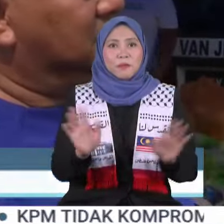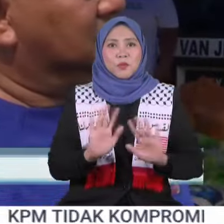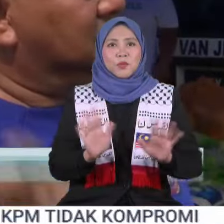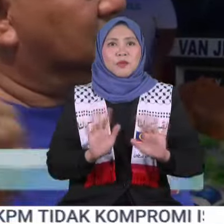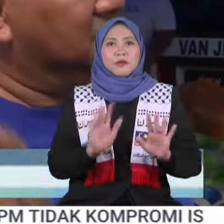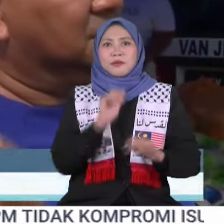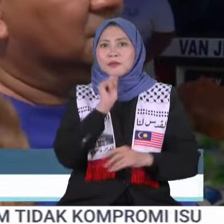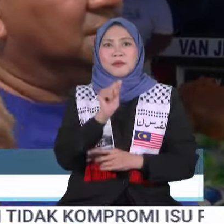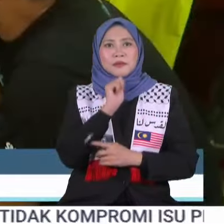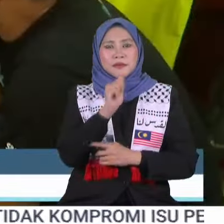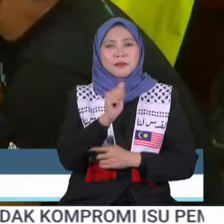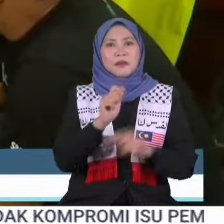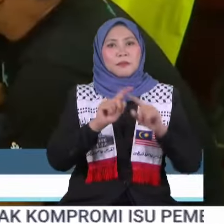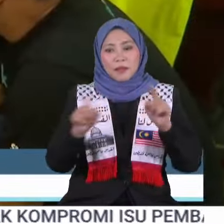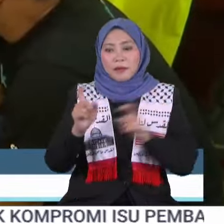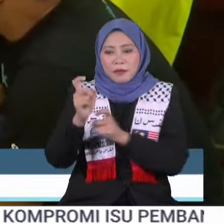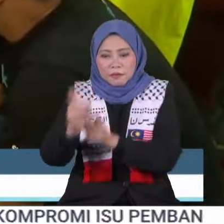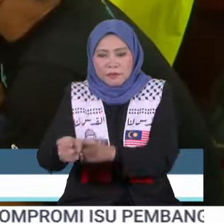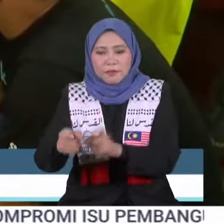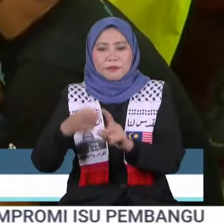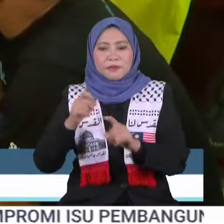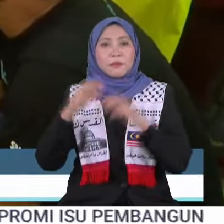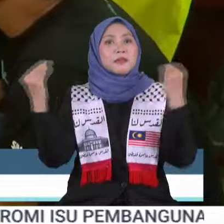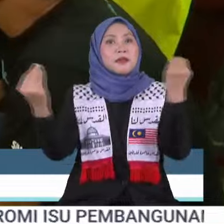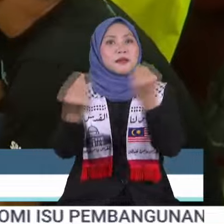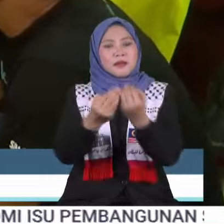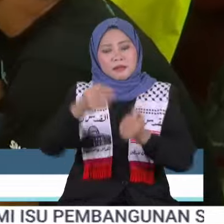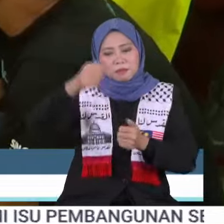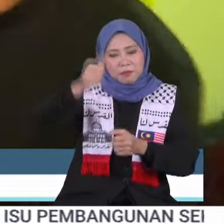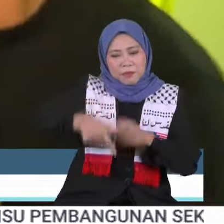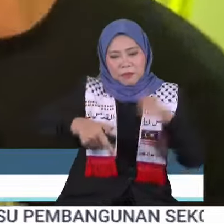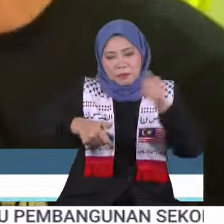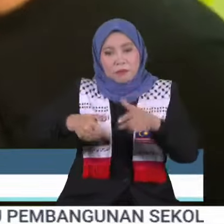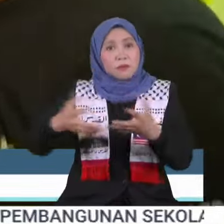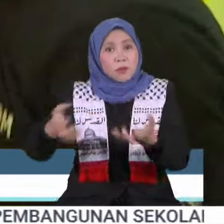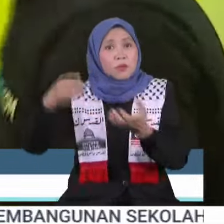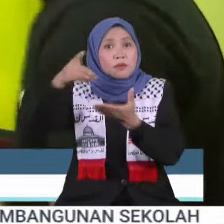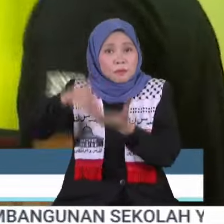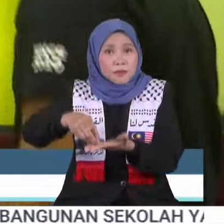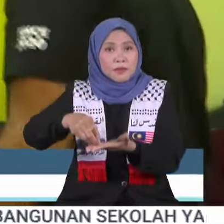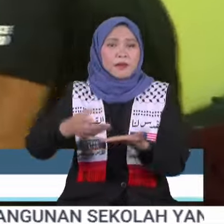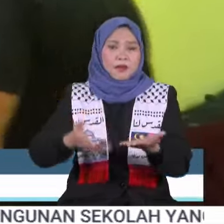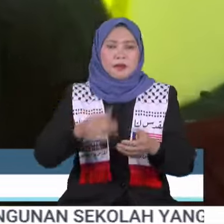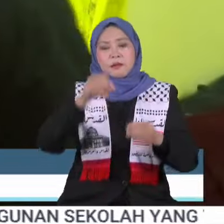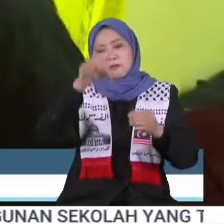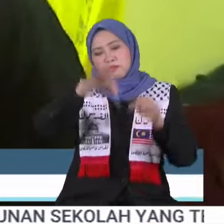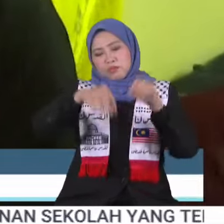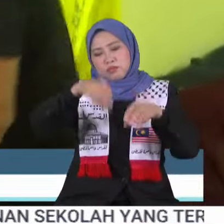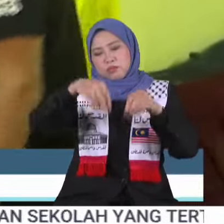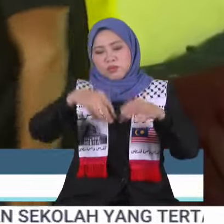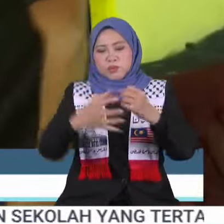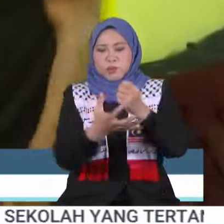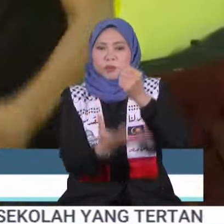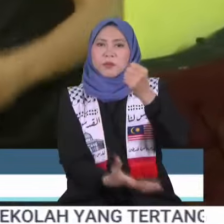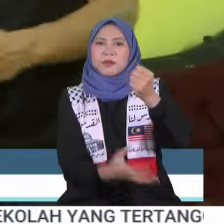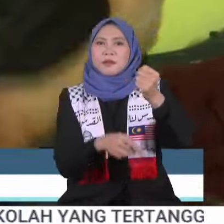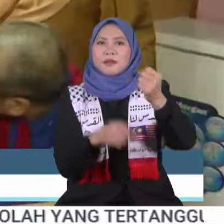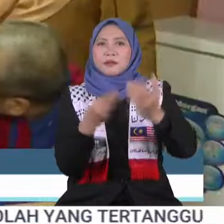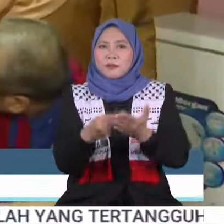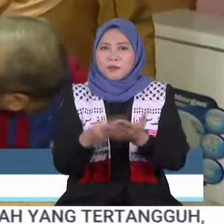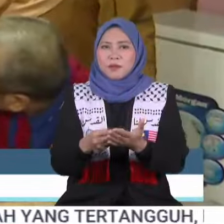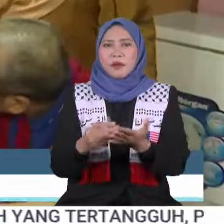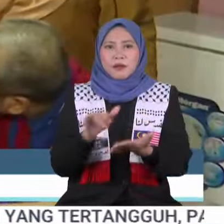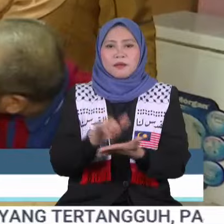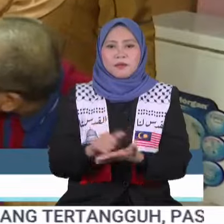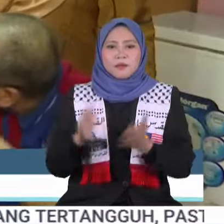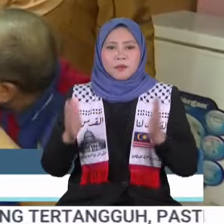Saudara ikhlas tetapi hadiah daripada masyarakat yang nak membuat infak pada bulan Ramadan jadi maknanya saya sampai ke tempat saya ni